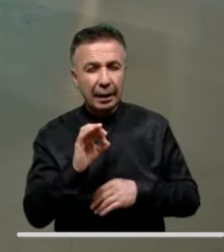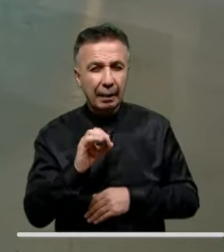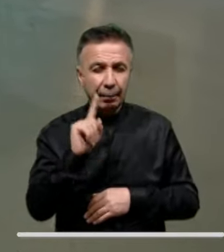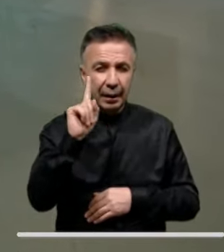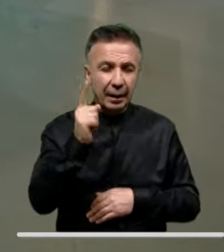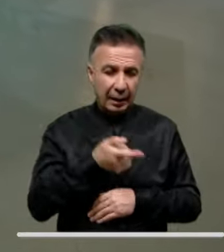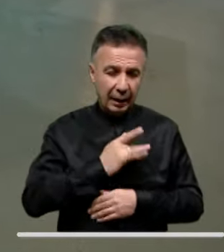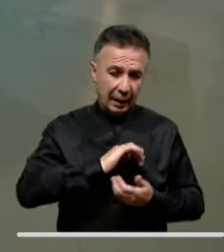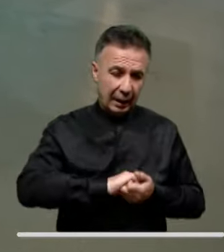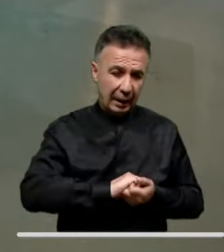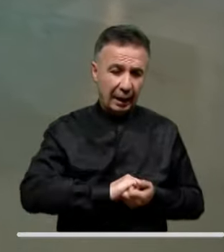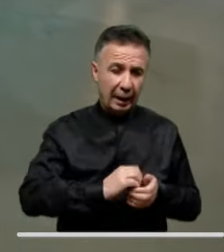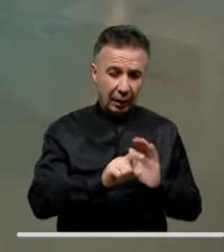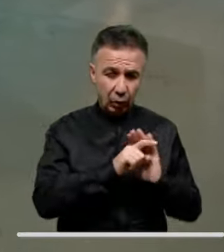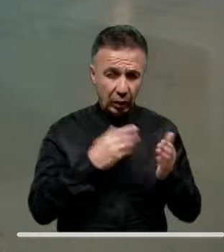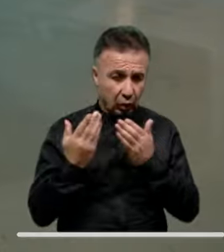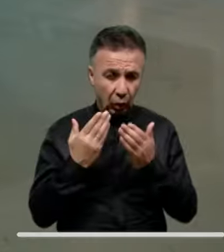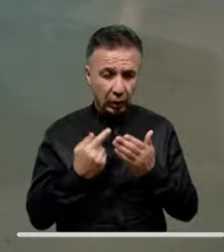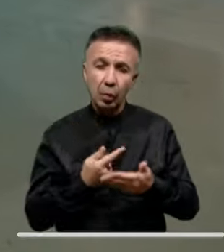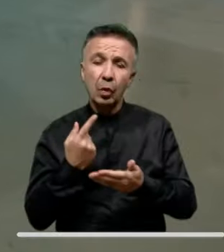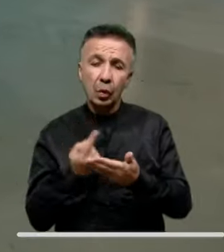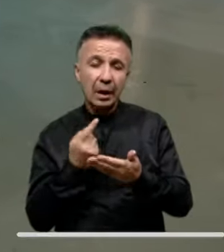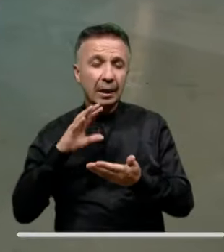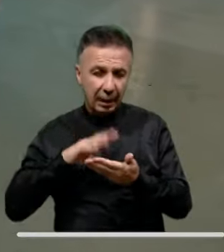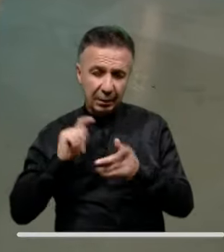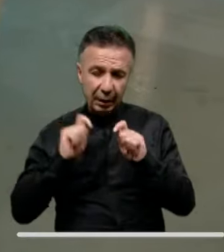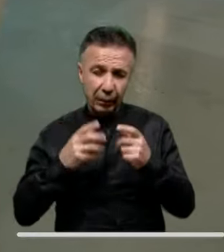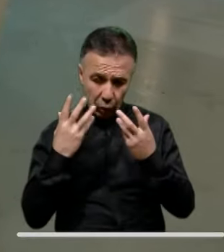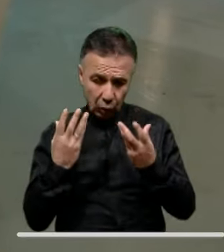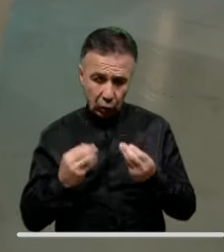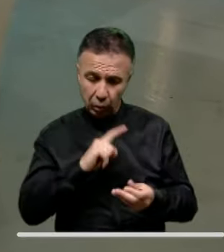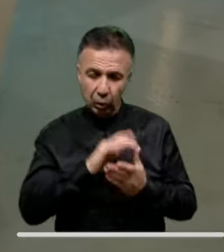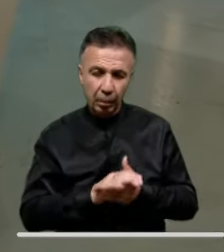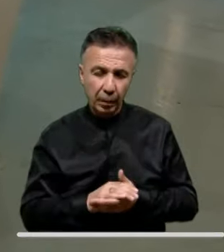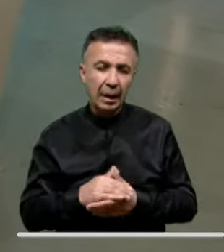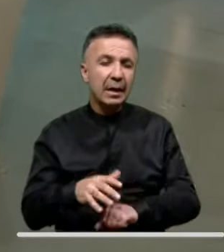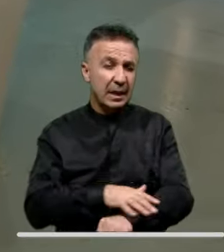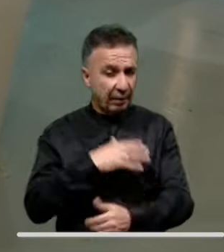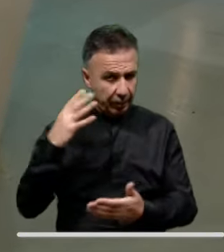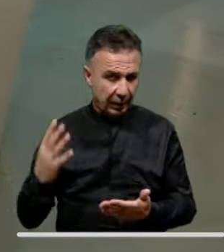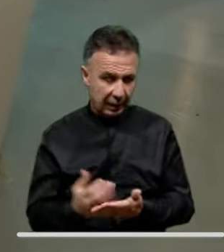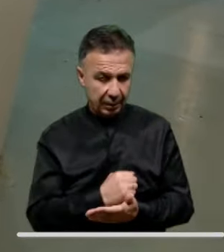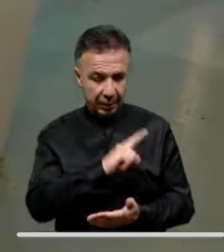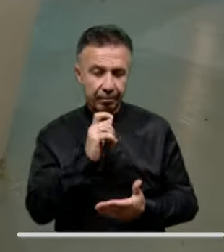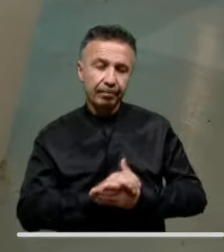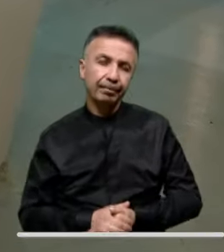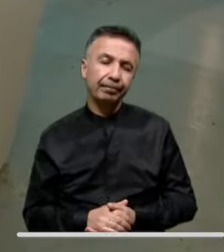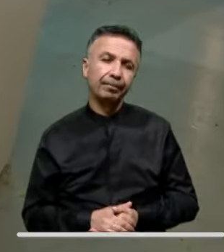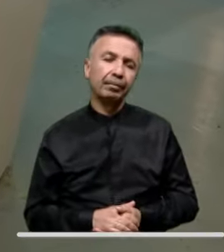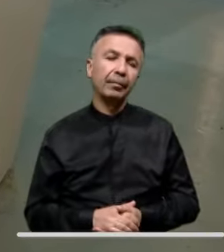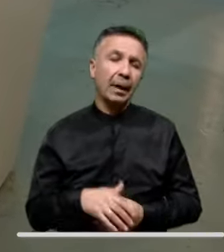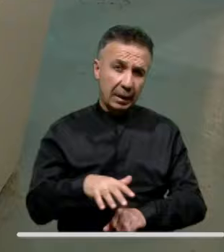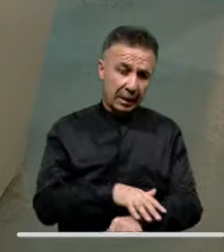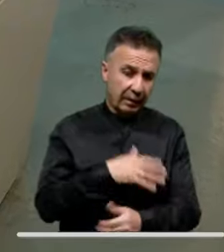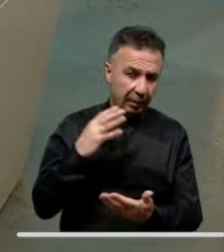yapmış. Bu bir hatim sayılır mı demiş, ne dersiniz? Sevap olur mu demiş. Ya sevap olur mutlaka. Yani sonuçta